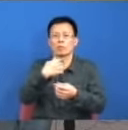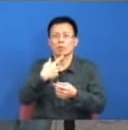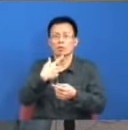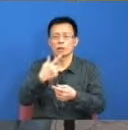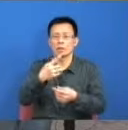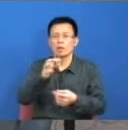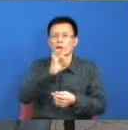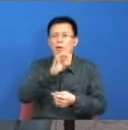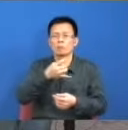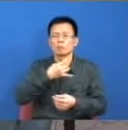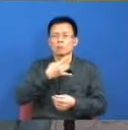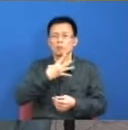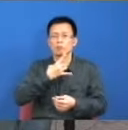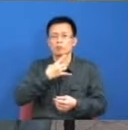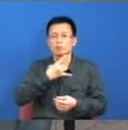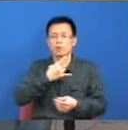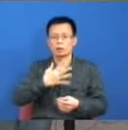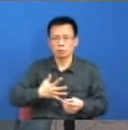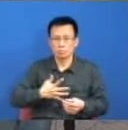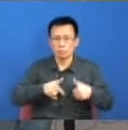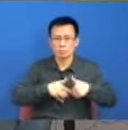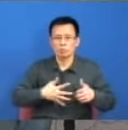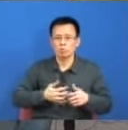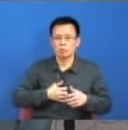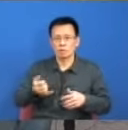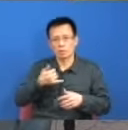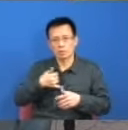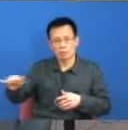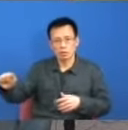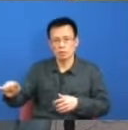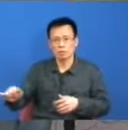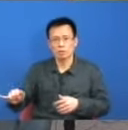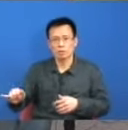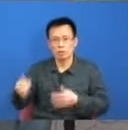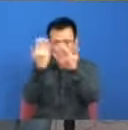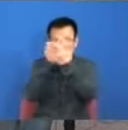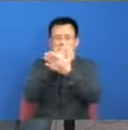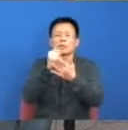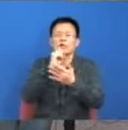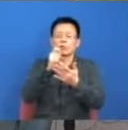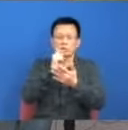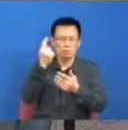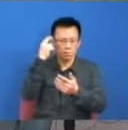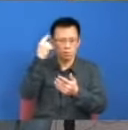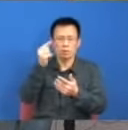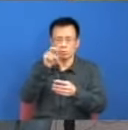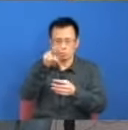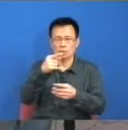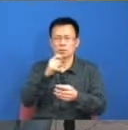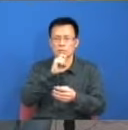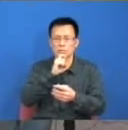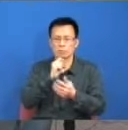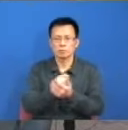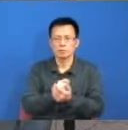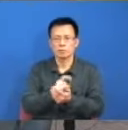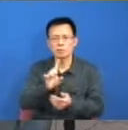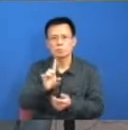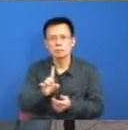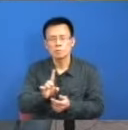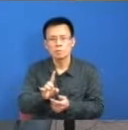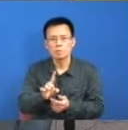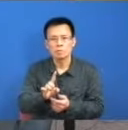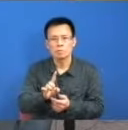準備嘅人，不如你哋即係先離開啦。其實我 呢邊有啊，有遇到咁多有人走啦，有嚇， 係咪？咁又點咧？個百